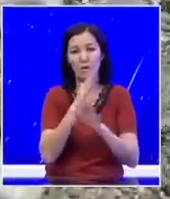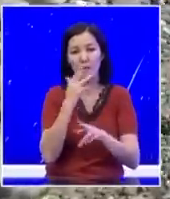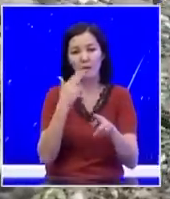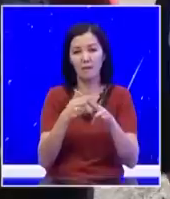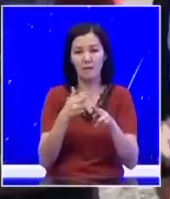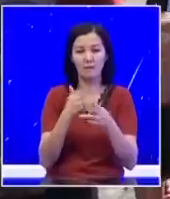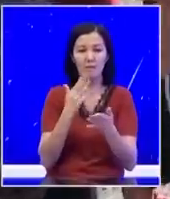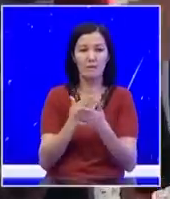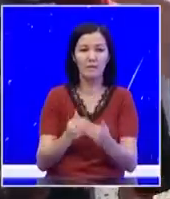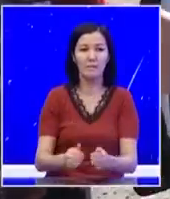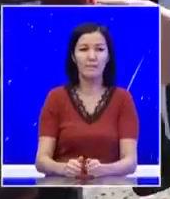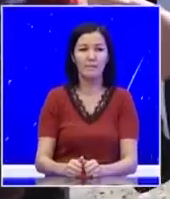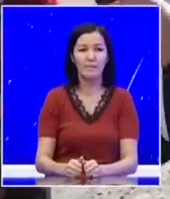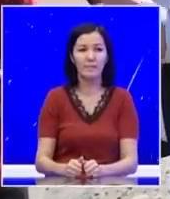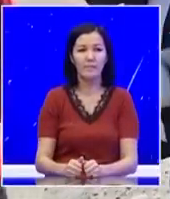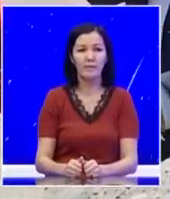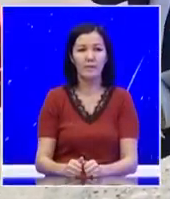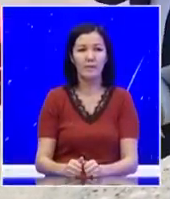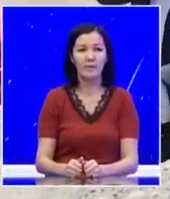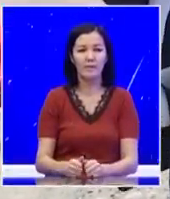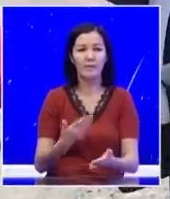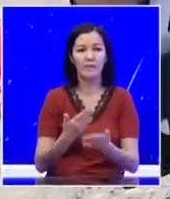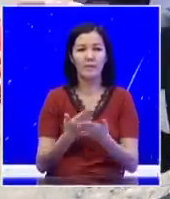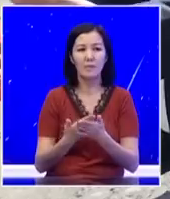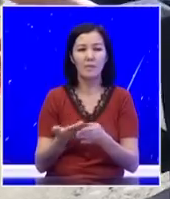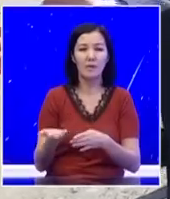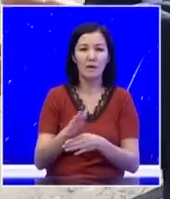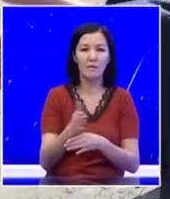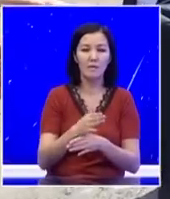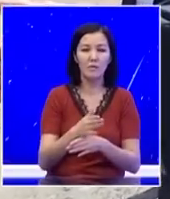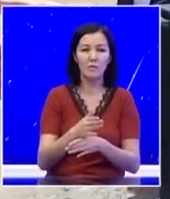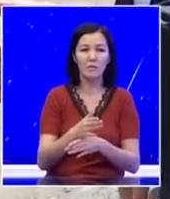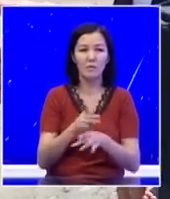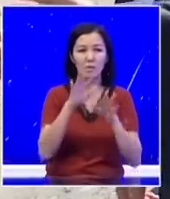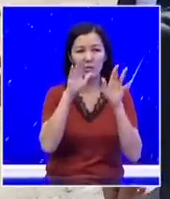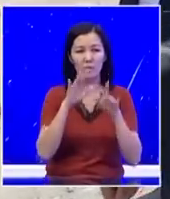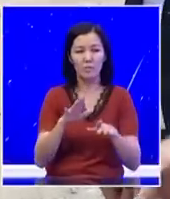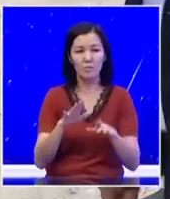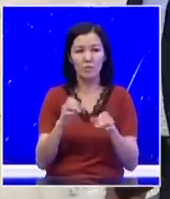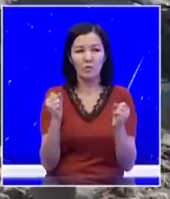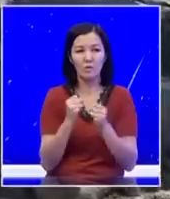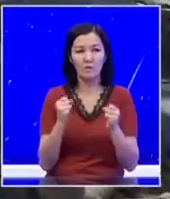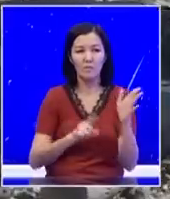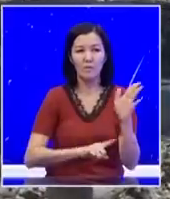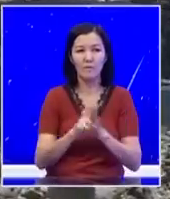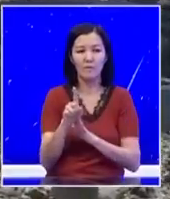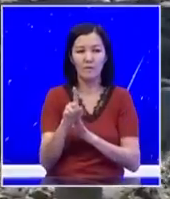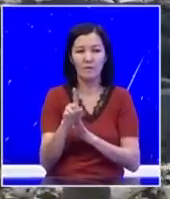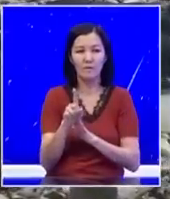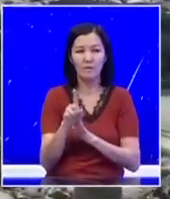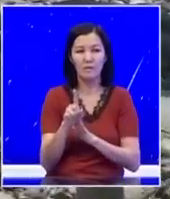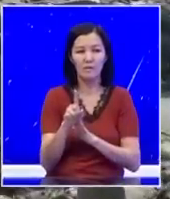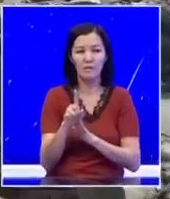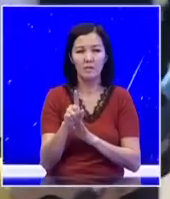отыр. Мынау енді ішкім қазған жоқ қой, ішкім қазған жоқ бұл жерге. Мынау зимой появился вот эта яма. Почему она появилась? Мынау